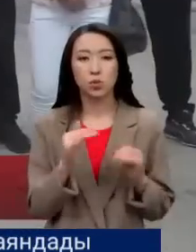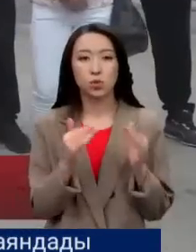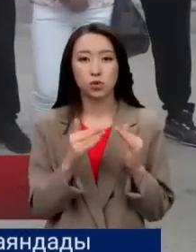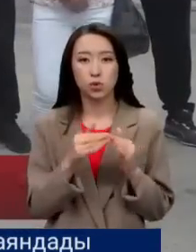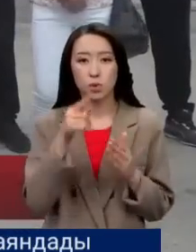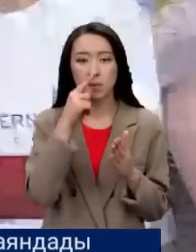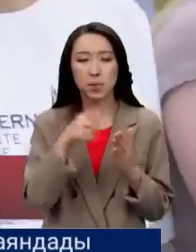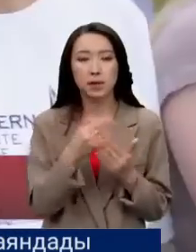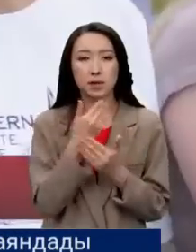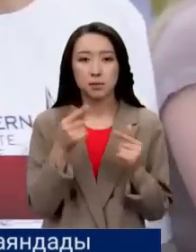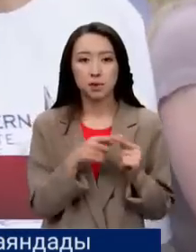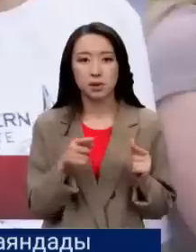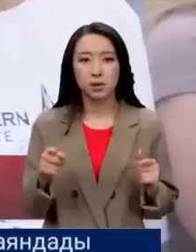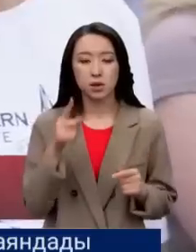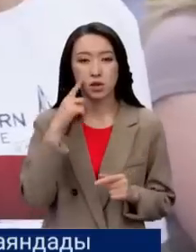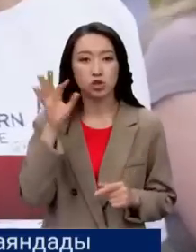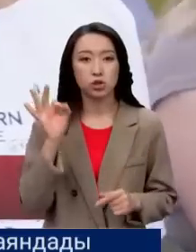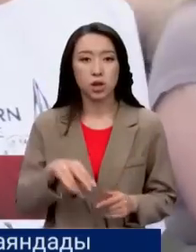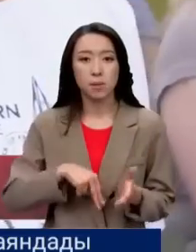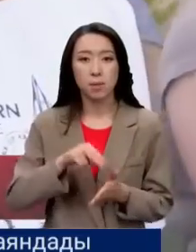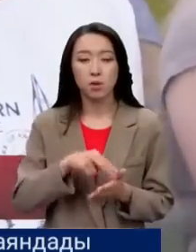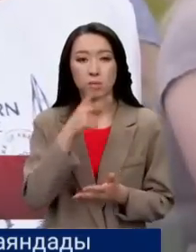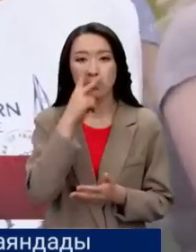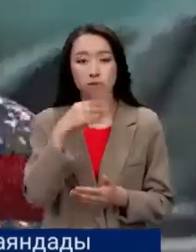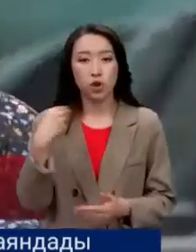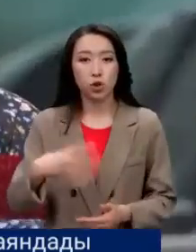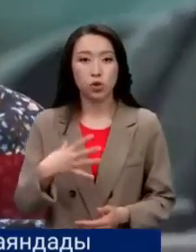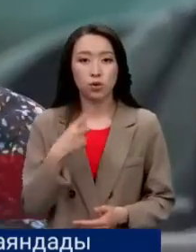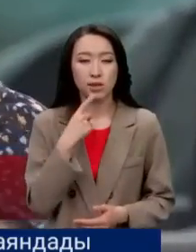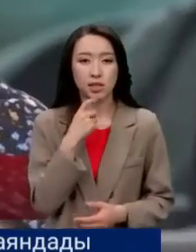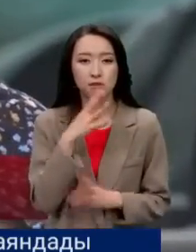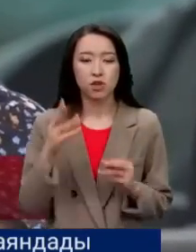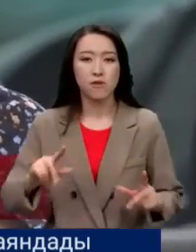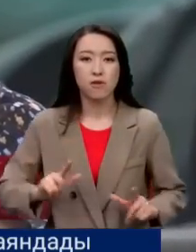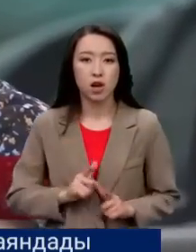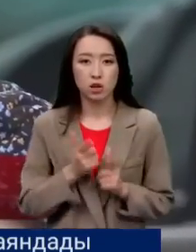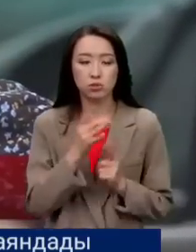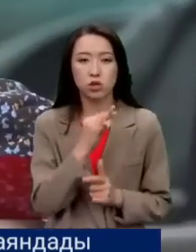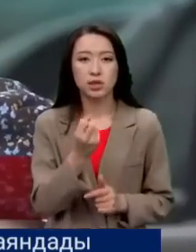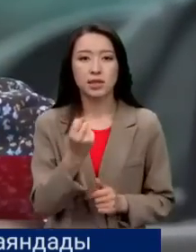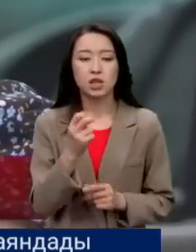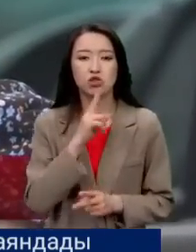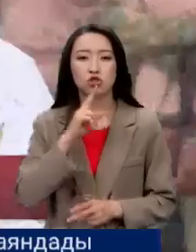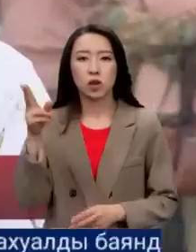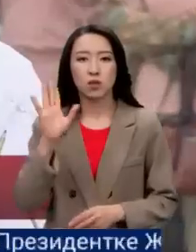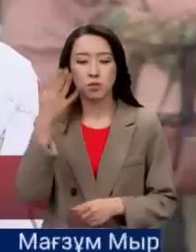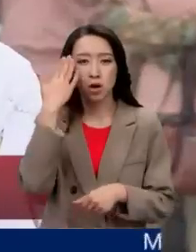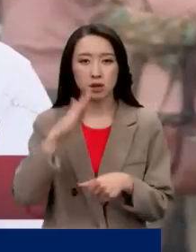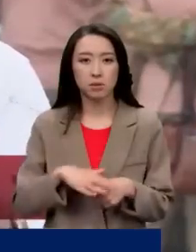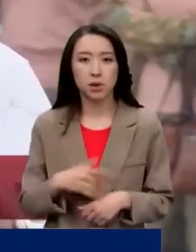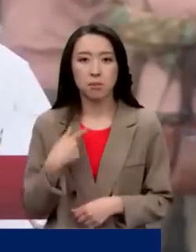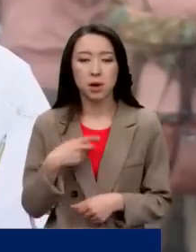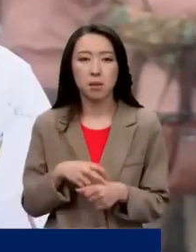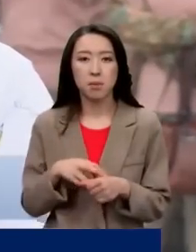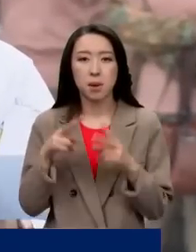в последние месяцы регулярно. Покупатели, увидев высокие цены на сахар, возмущаются и грозят жалобами в акимат. Проверок